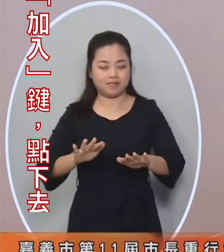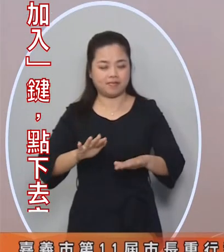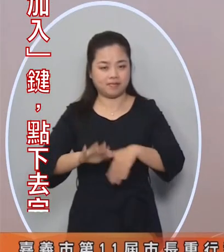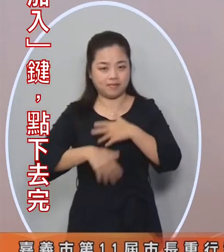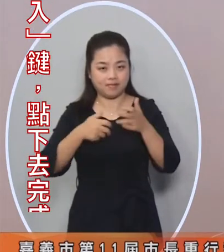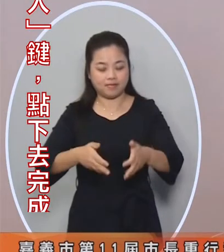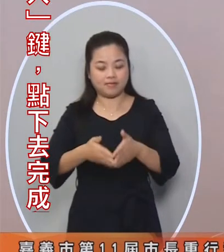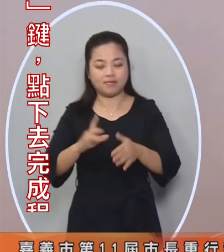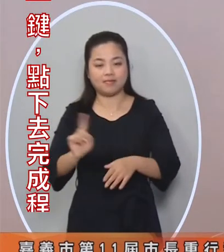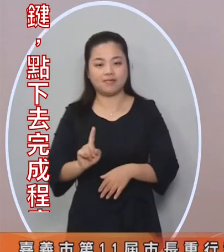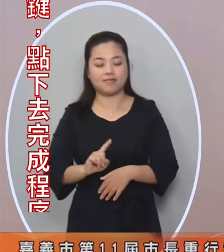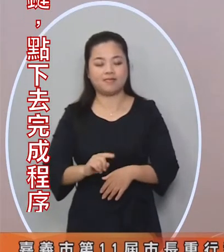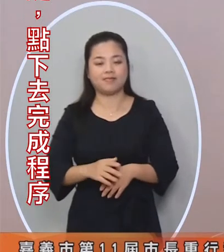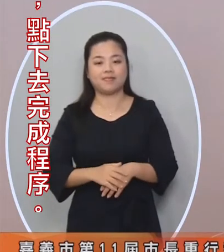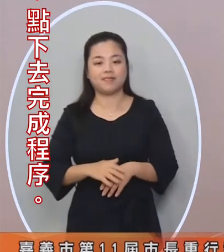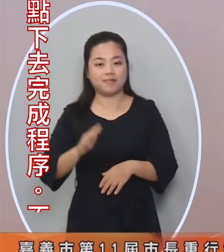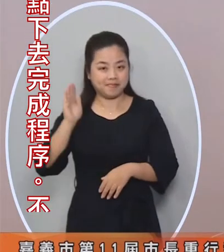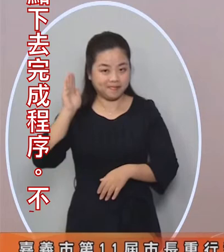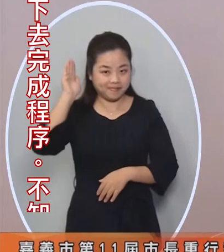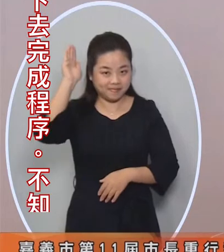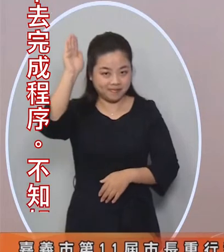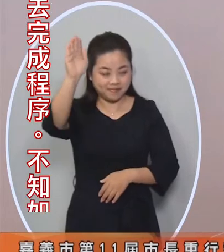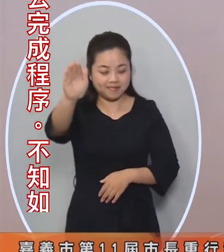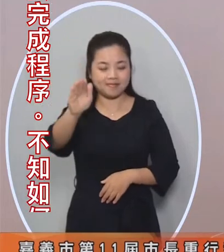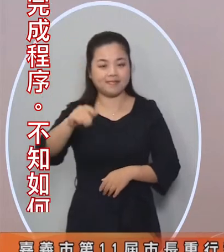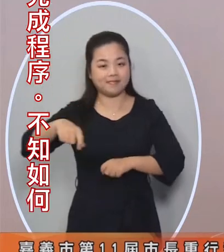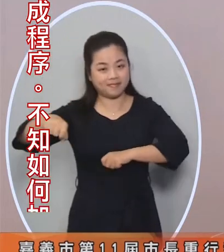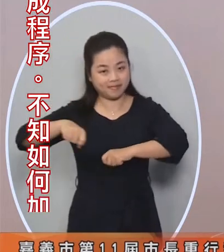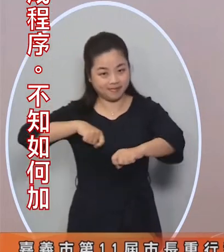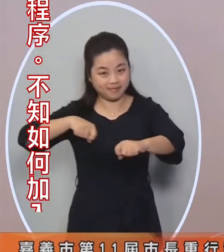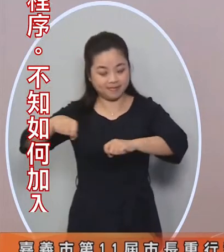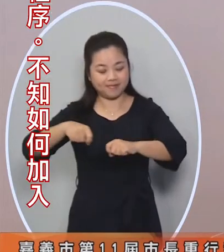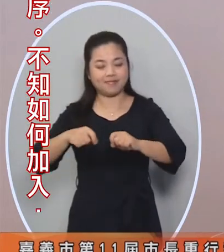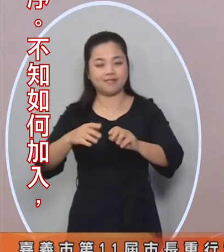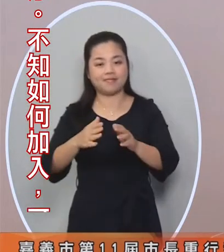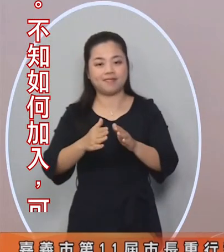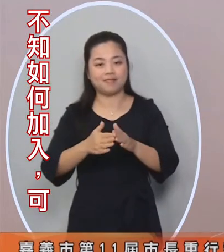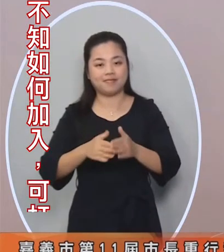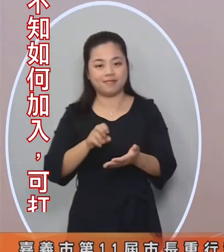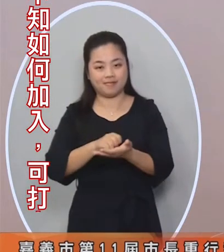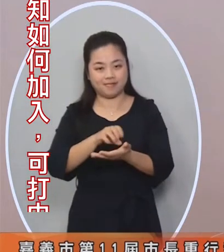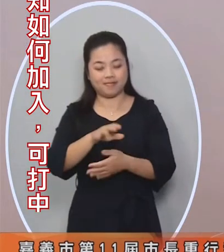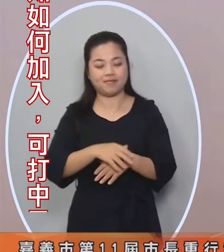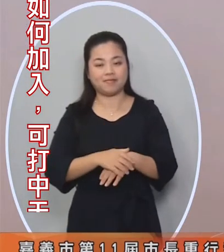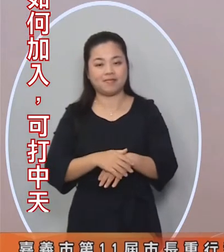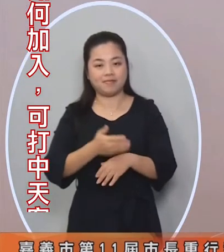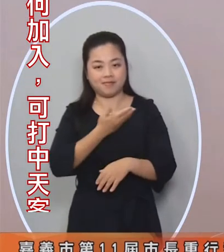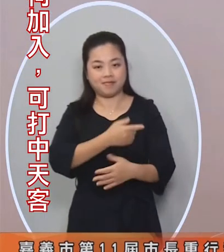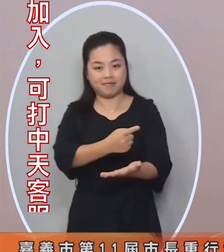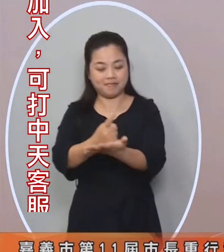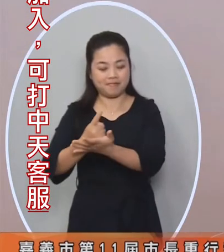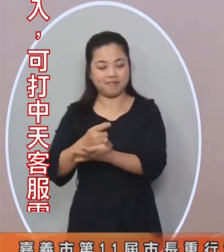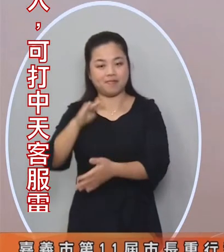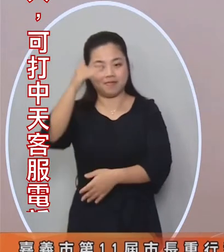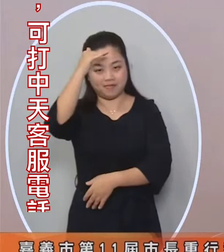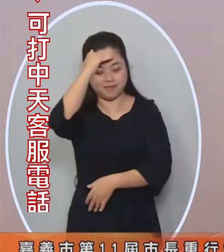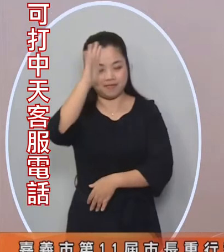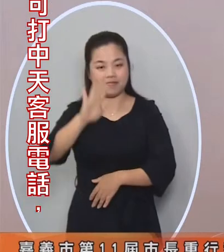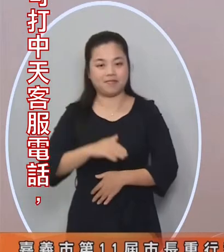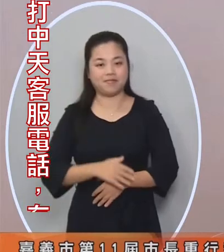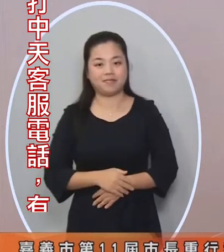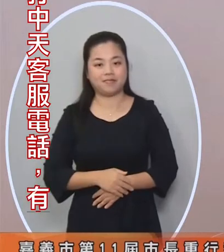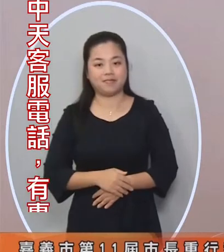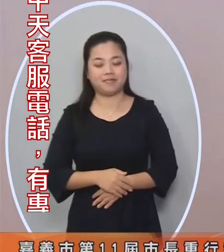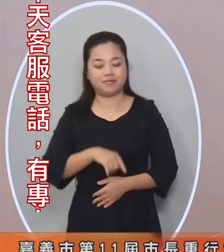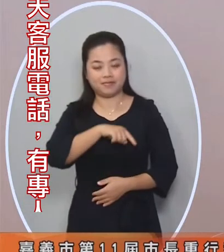重要，在这当中，咱来个对未来的规划，爱把咱乡亲，和咱乡亲共同有期待。我